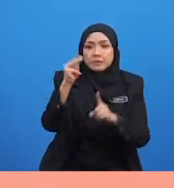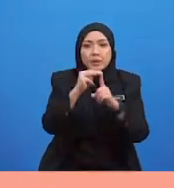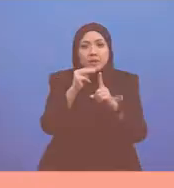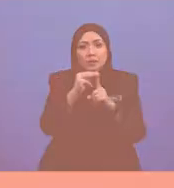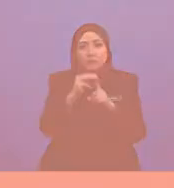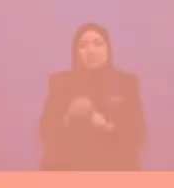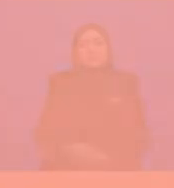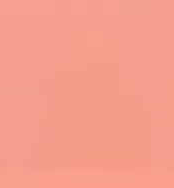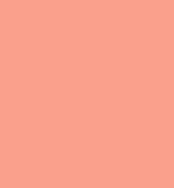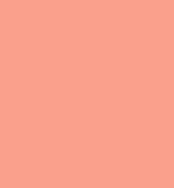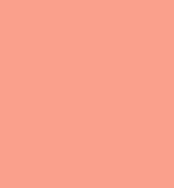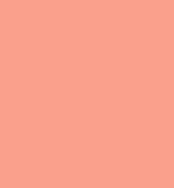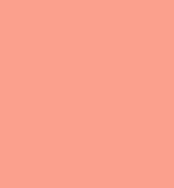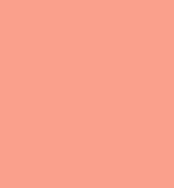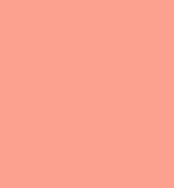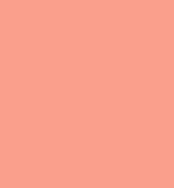markah.